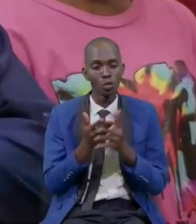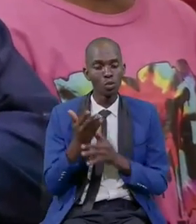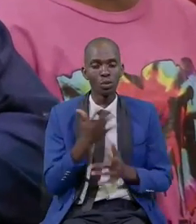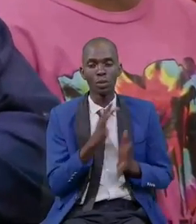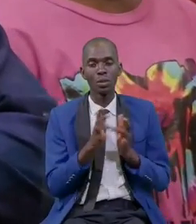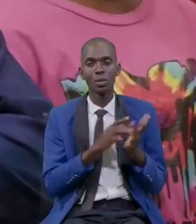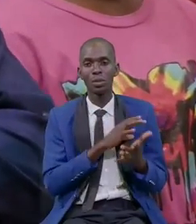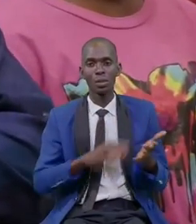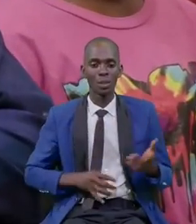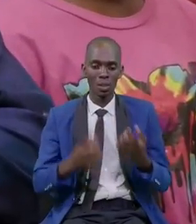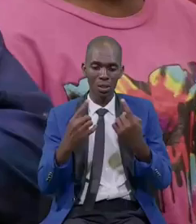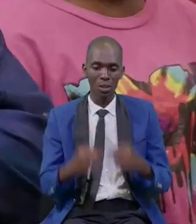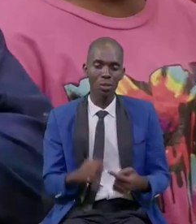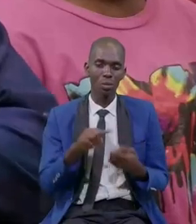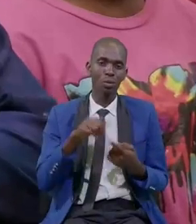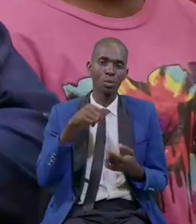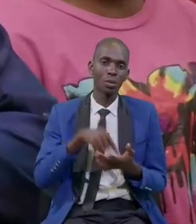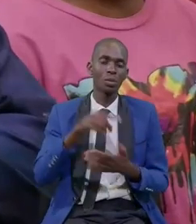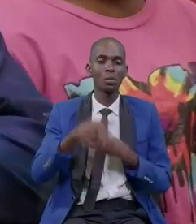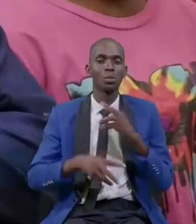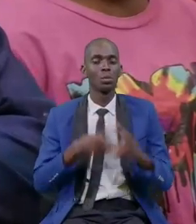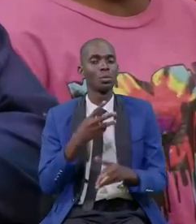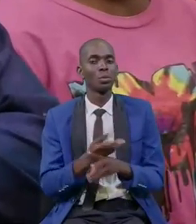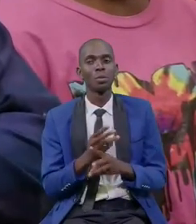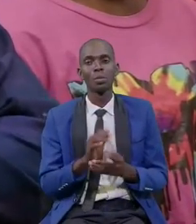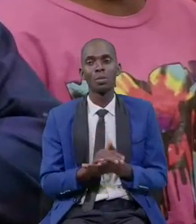généalogie de Jésus-Christ.